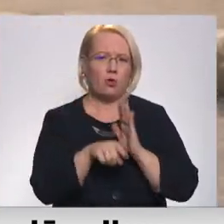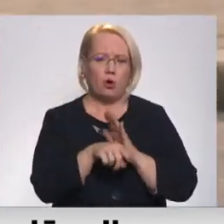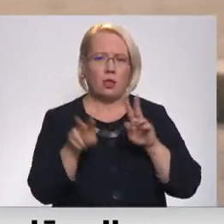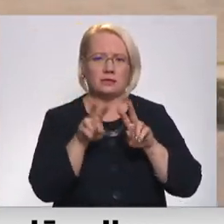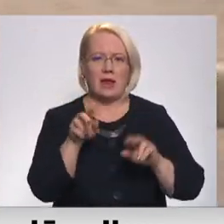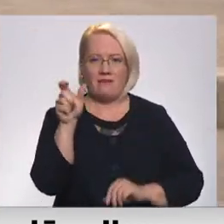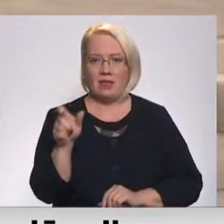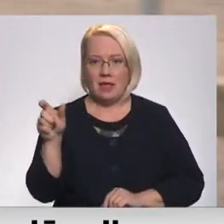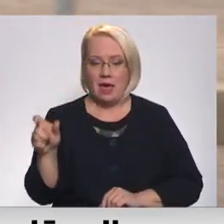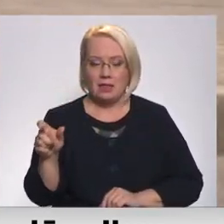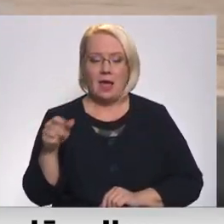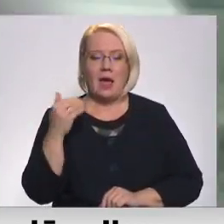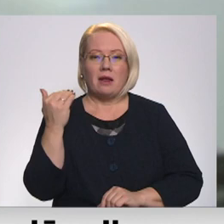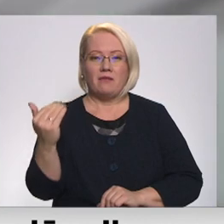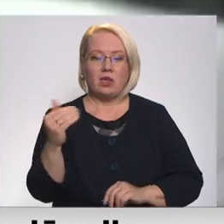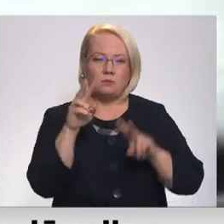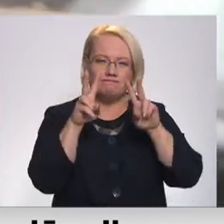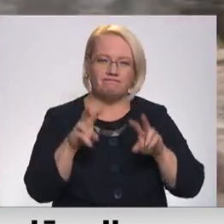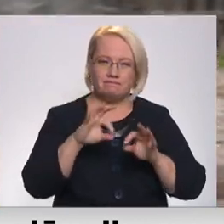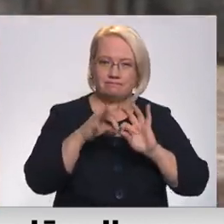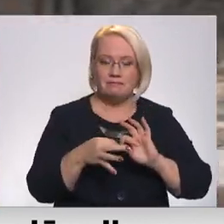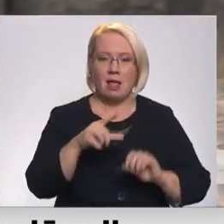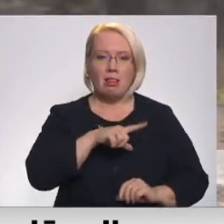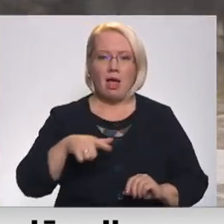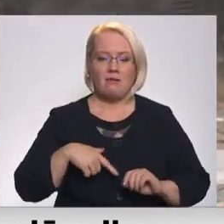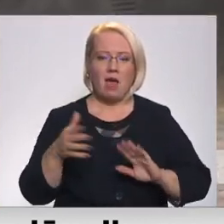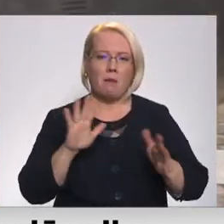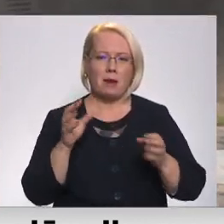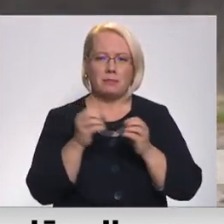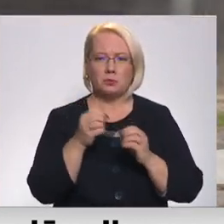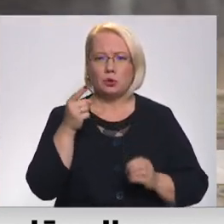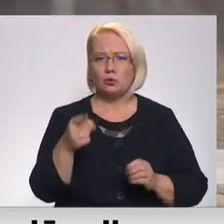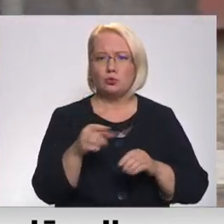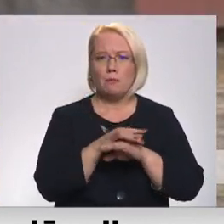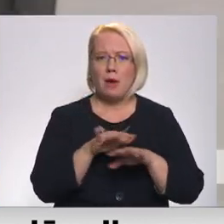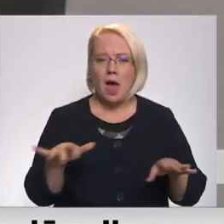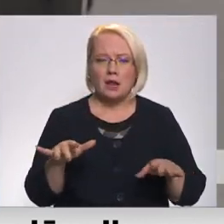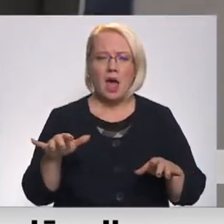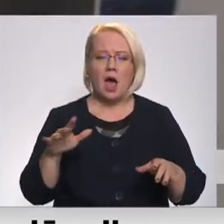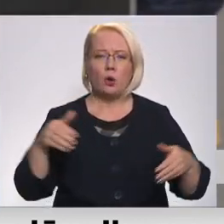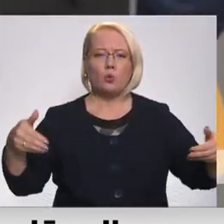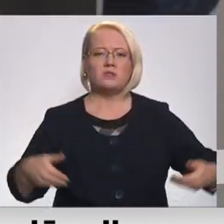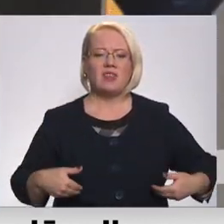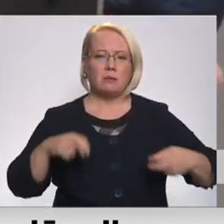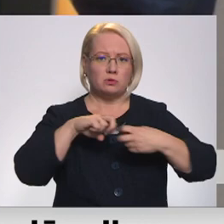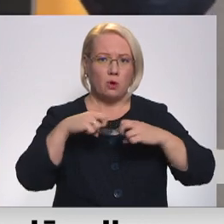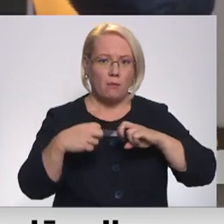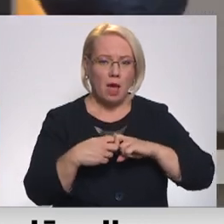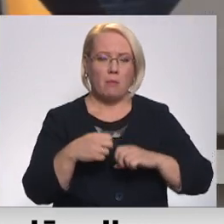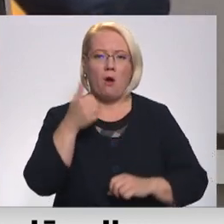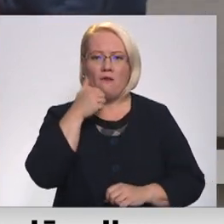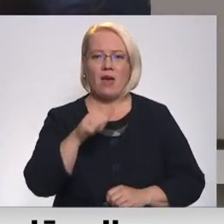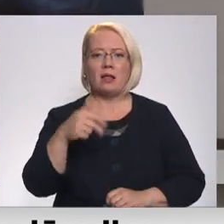revidenti. Saskaņā ar viņu izpētīto Latvijā ir ap 10 000 bērnu ar uzvedības problēmām un